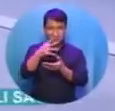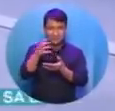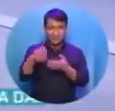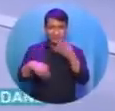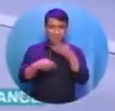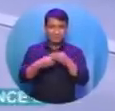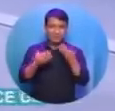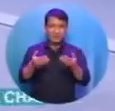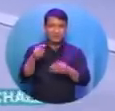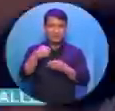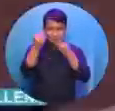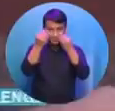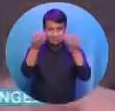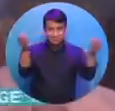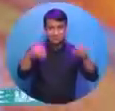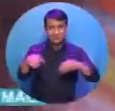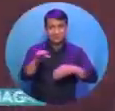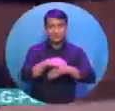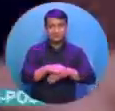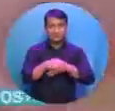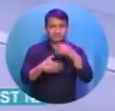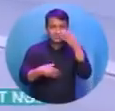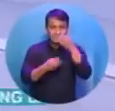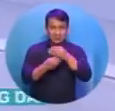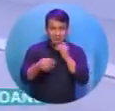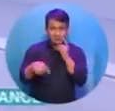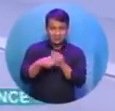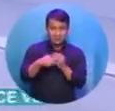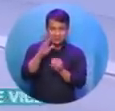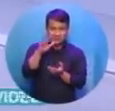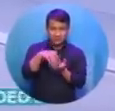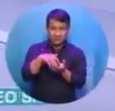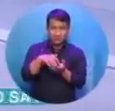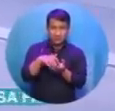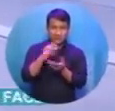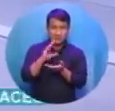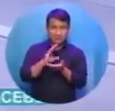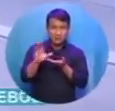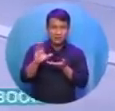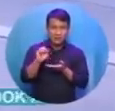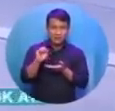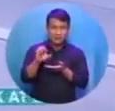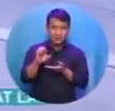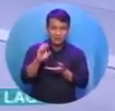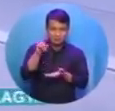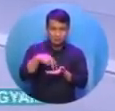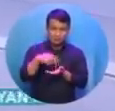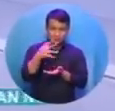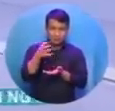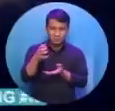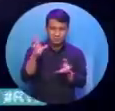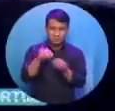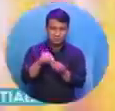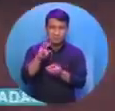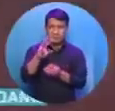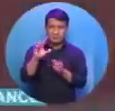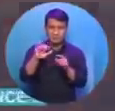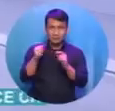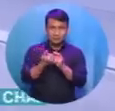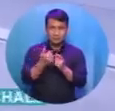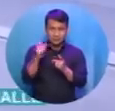2,500 pesos kaya dyan, plus 5,000 pesos cash, 2,500 worth of load.